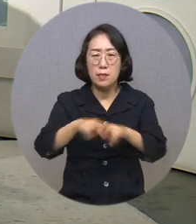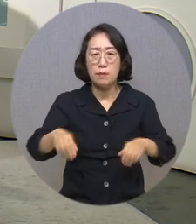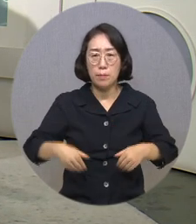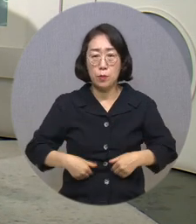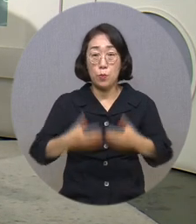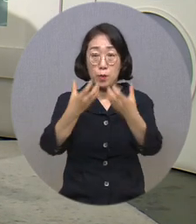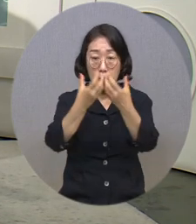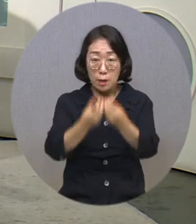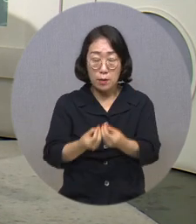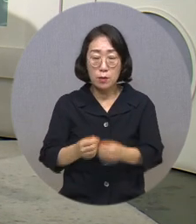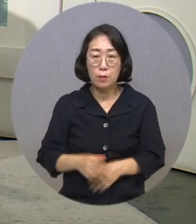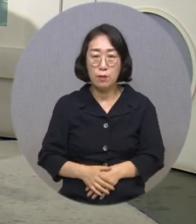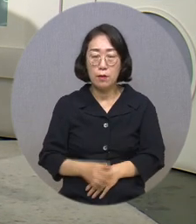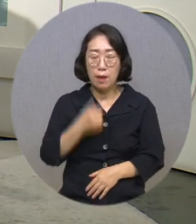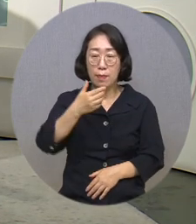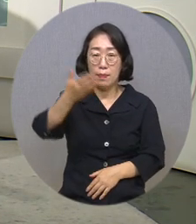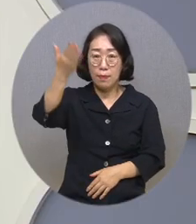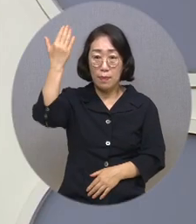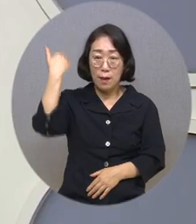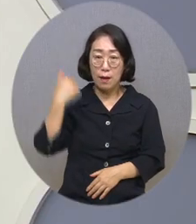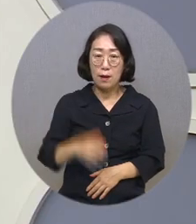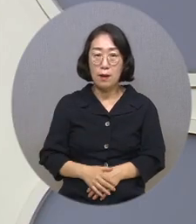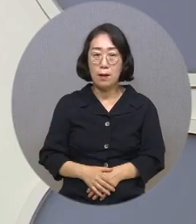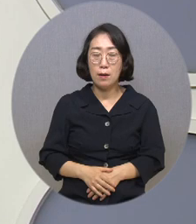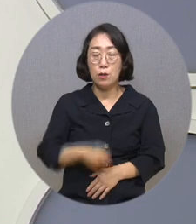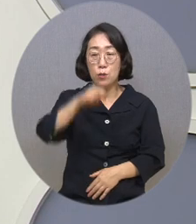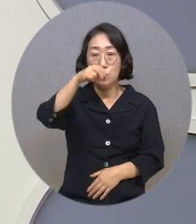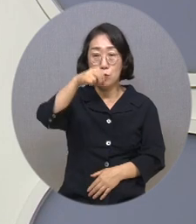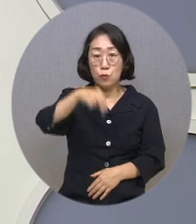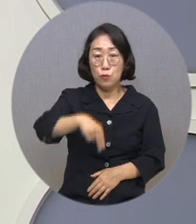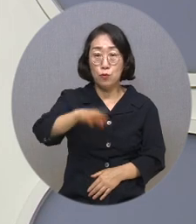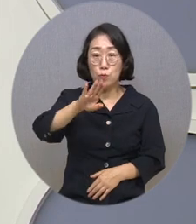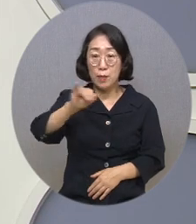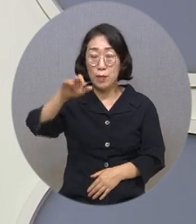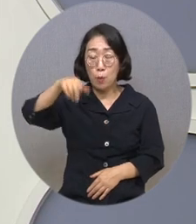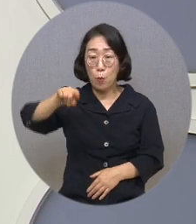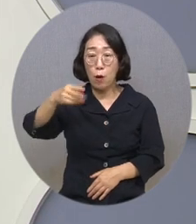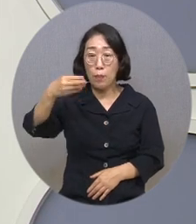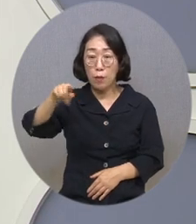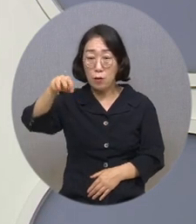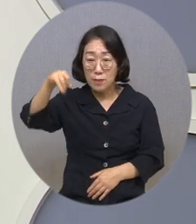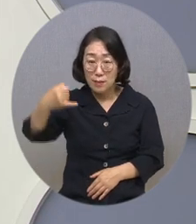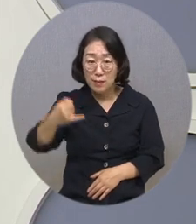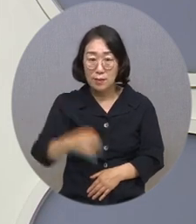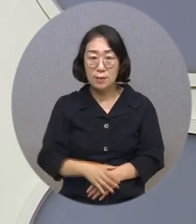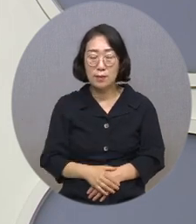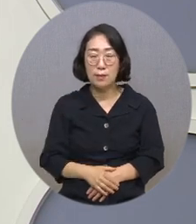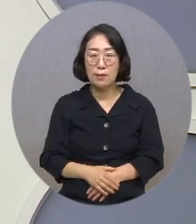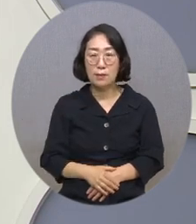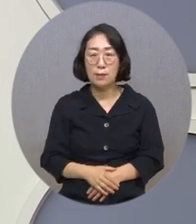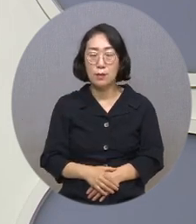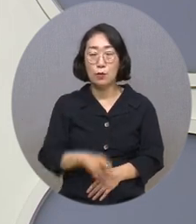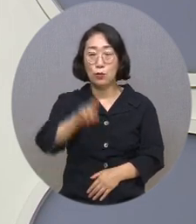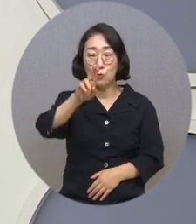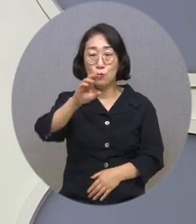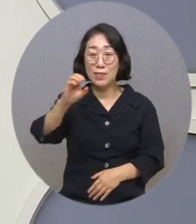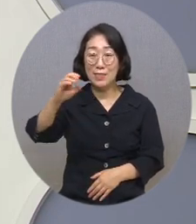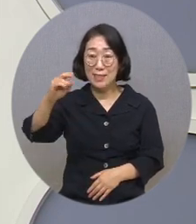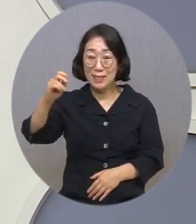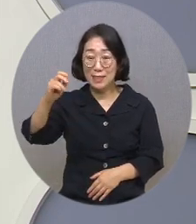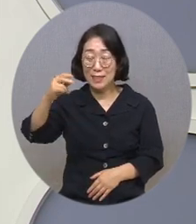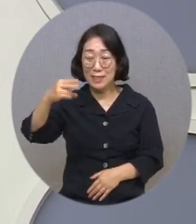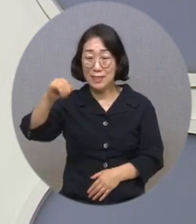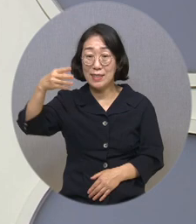들면 제가 옛날에 재밌어가지고 이제 유비쿼터스 학회장을 할 때. 네. UCT 지금 이제 스마트 시티인데 어느